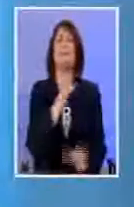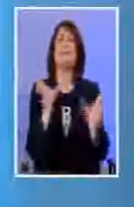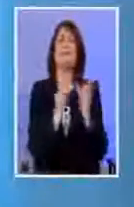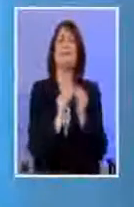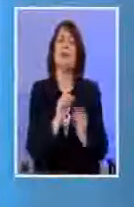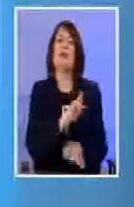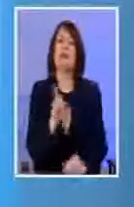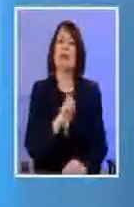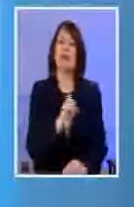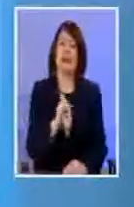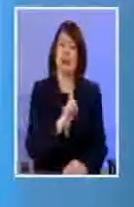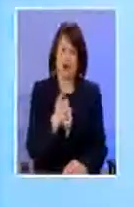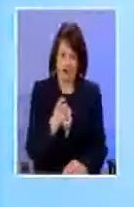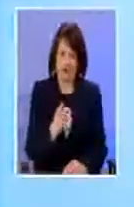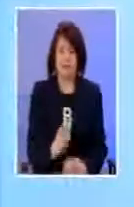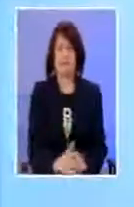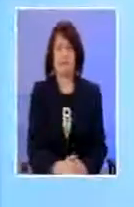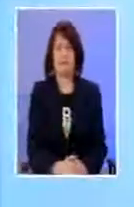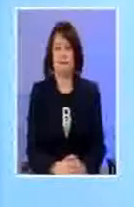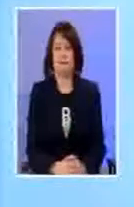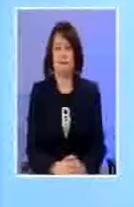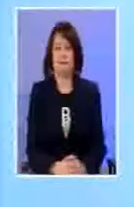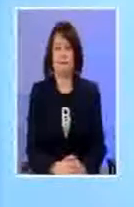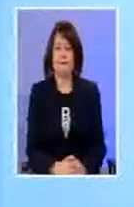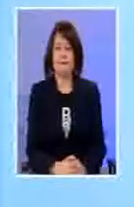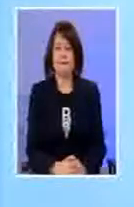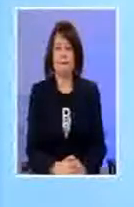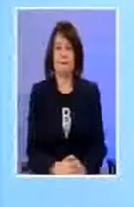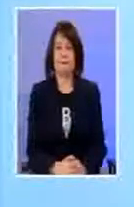κινητικότητας, παρά το ότι και εδώ